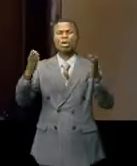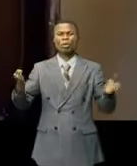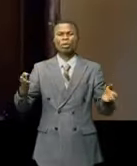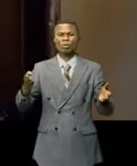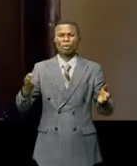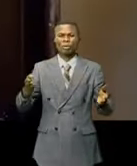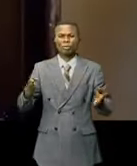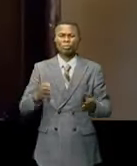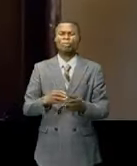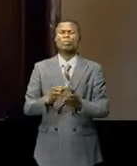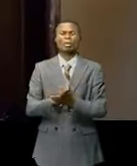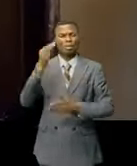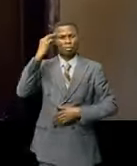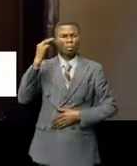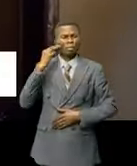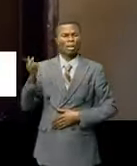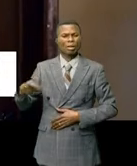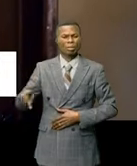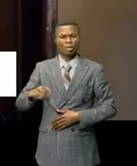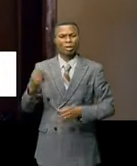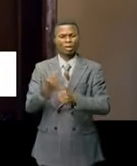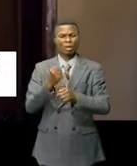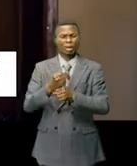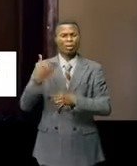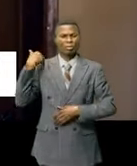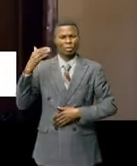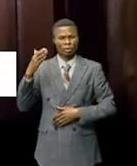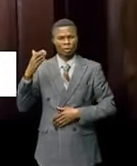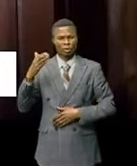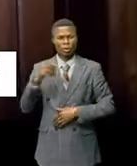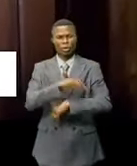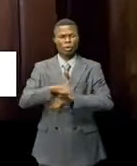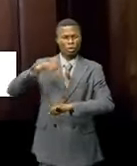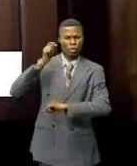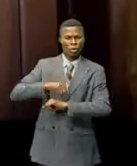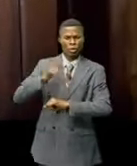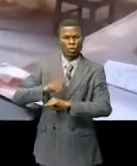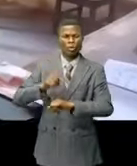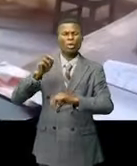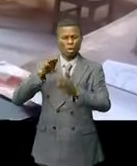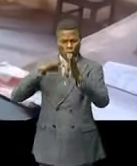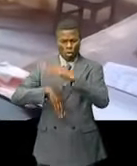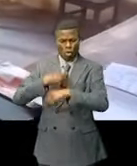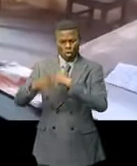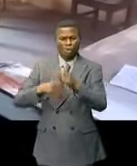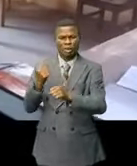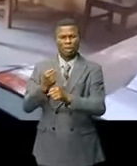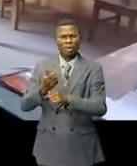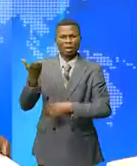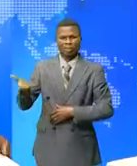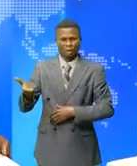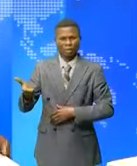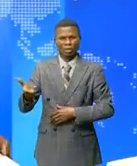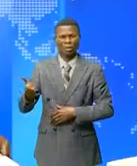Cependant, quelques ministres provinciaux et services de l'État, dont la cour d'appel locale, occupent déjà certains locaux de ces